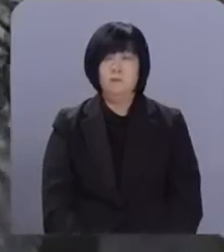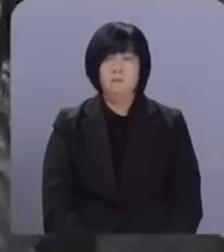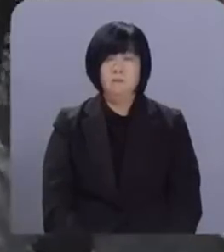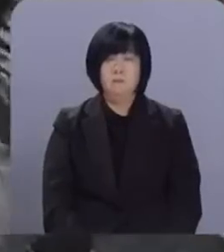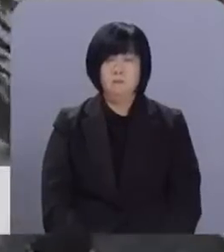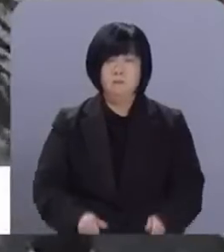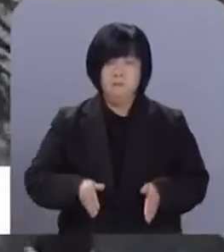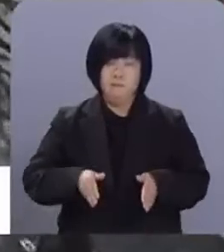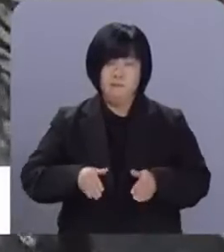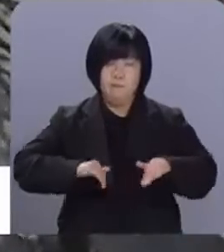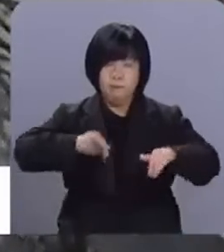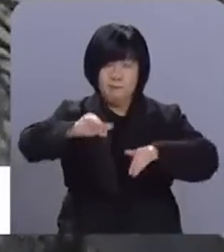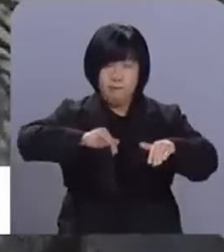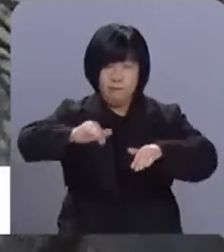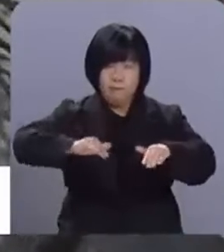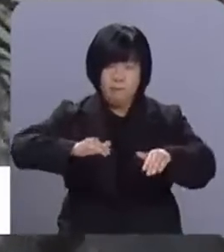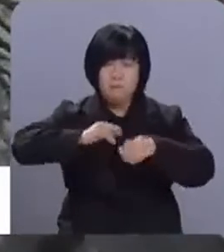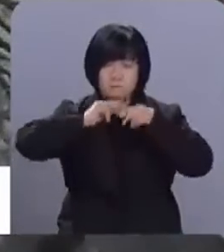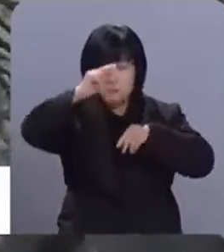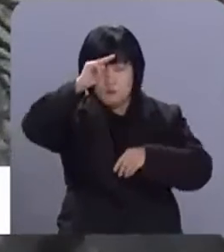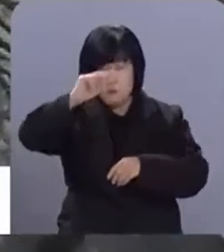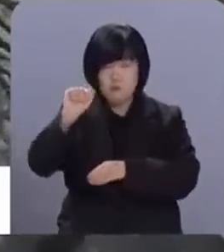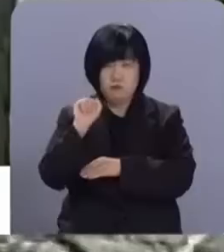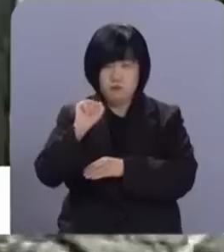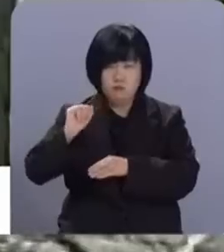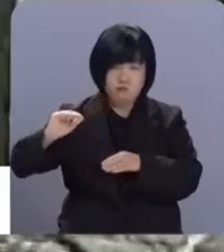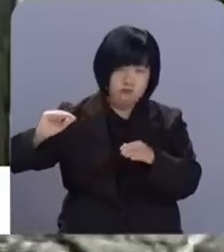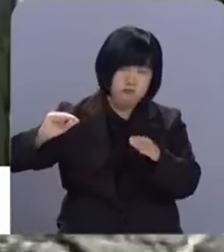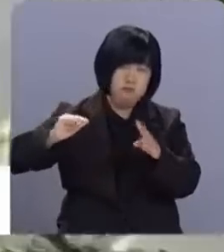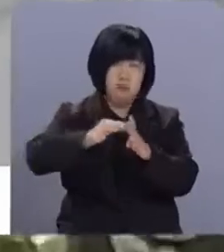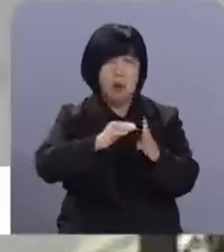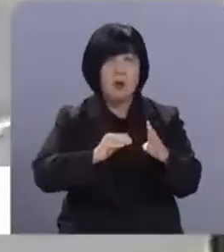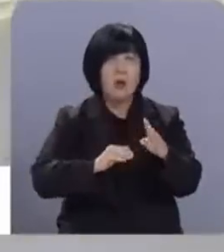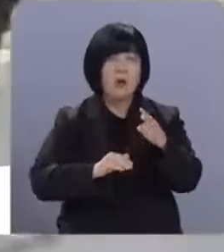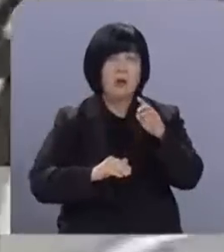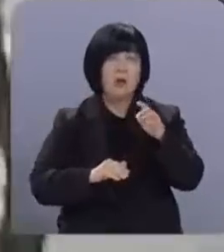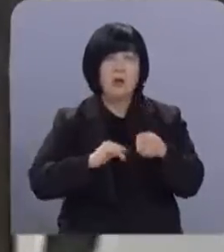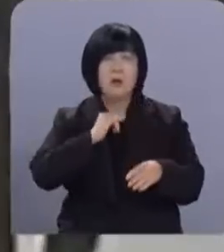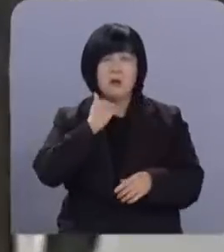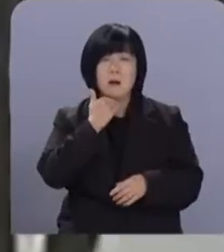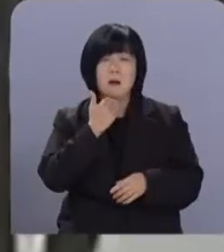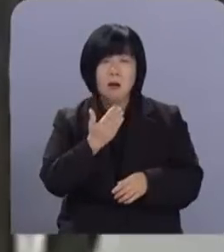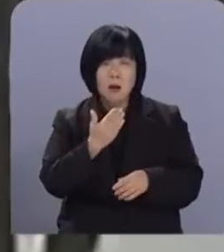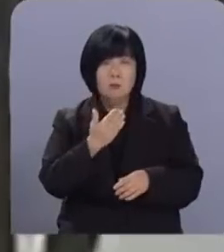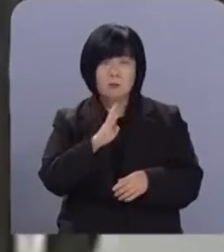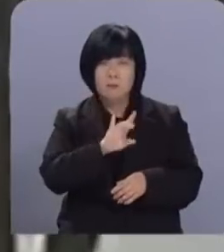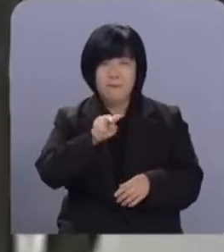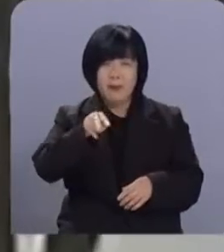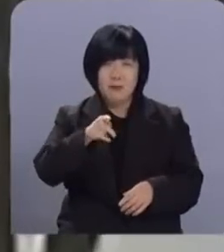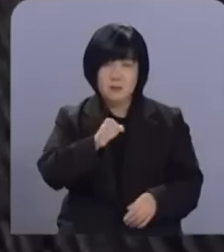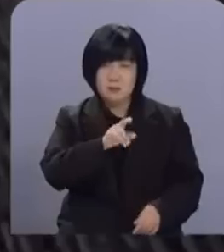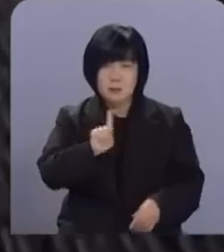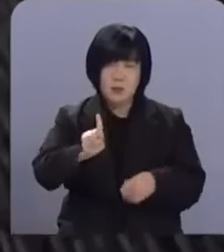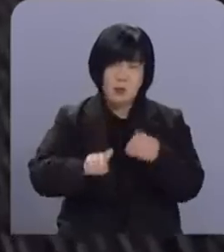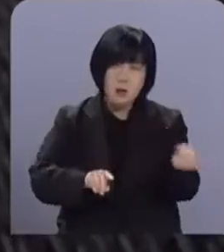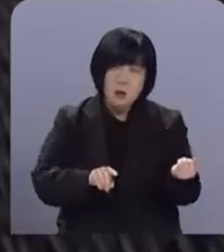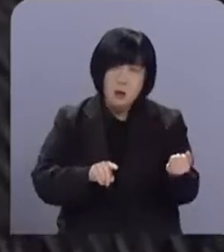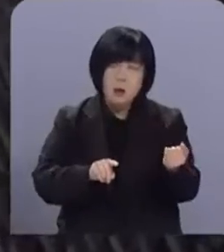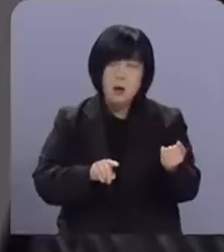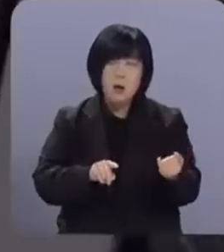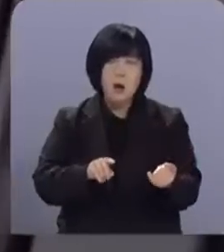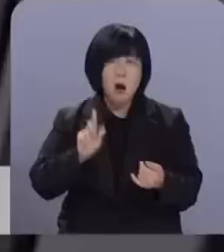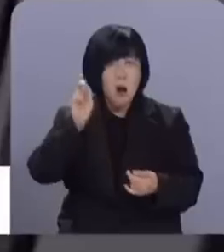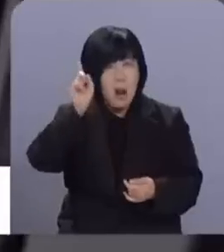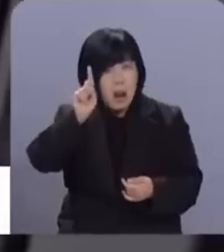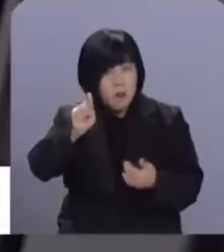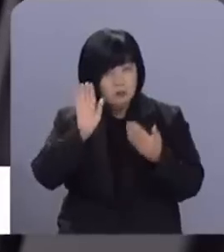인도로 돌진한 음주운전 차량에 어린이 4명이 치여 9살 어린이가 숨진 배승아 양 사고. 불과 하루